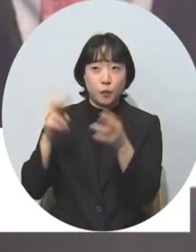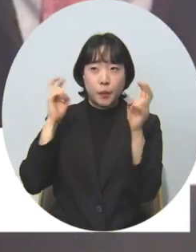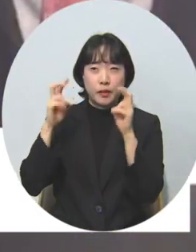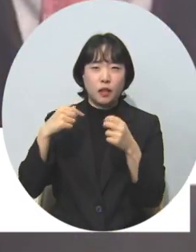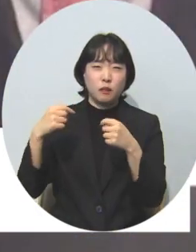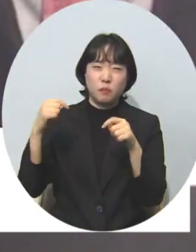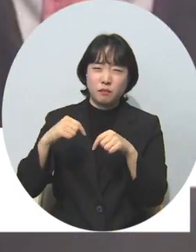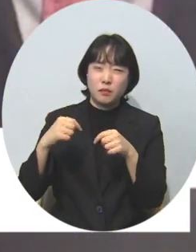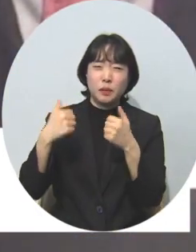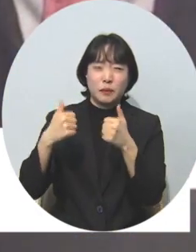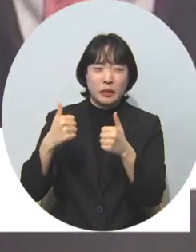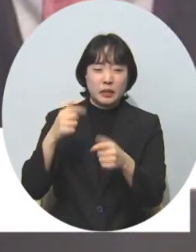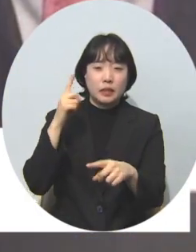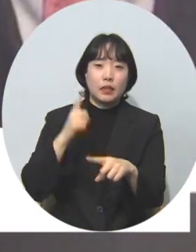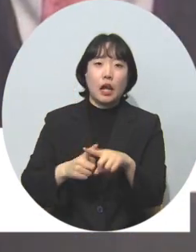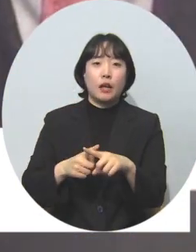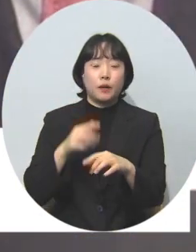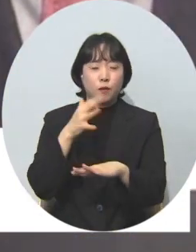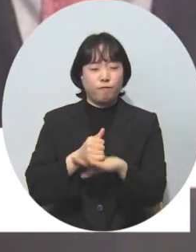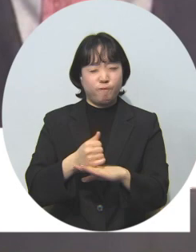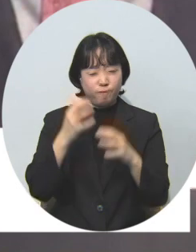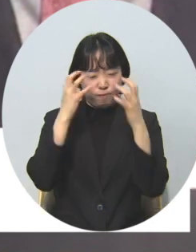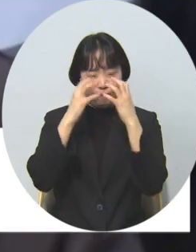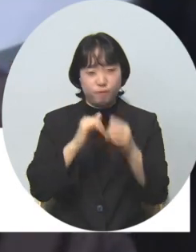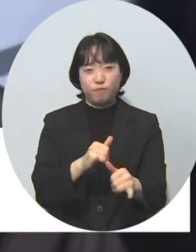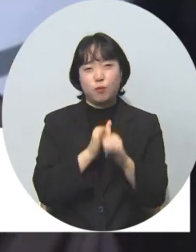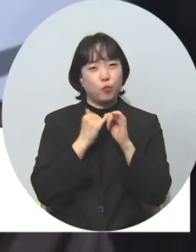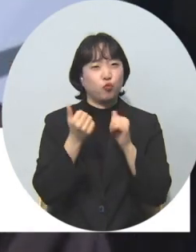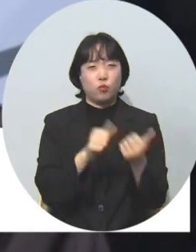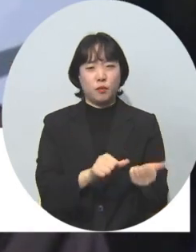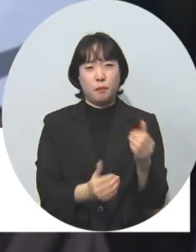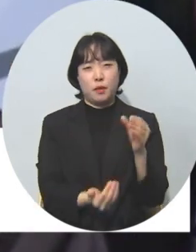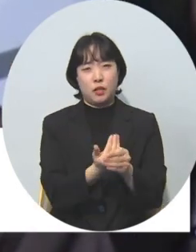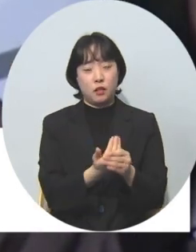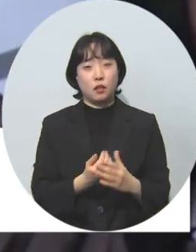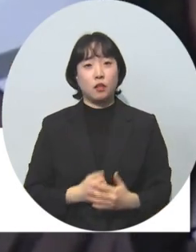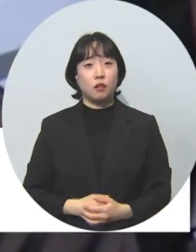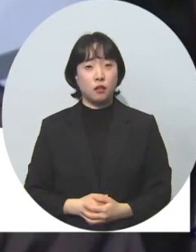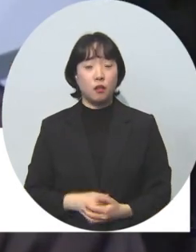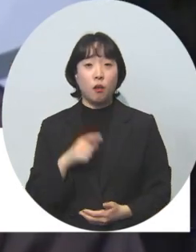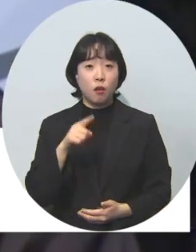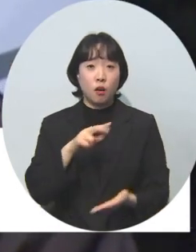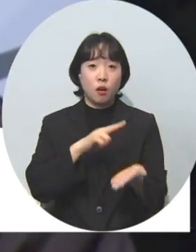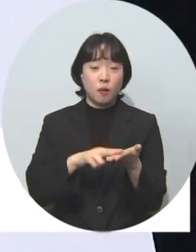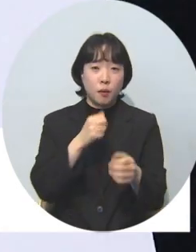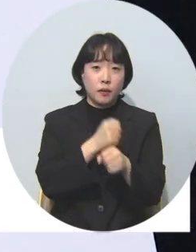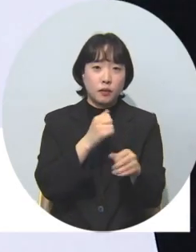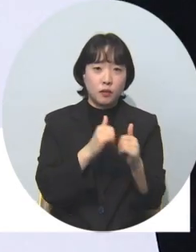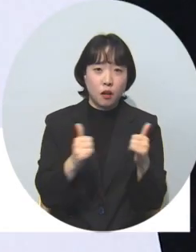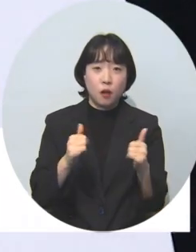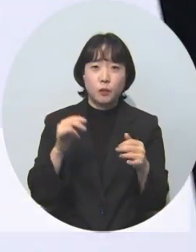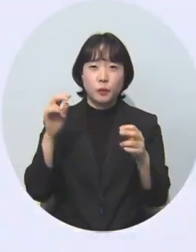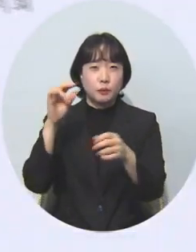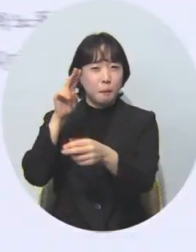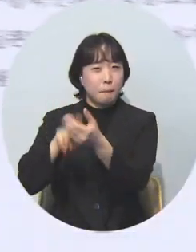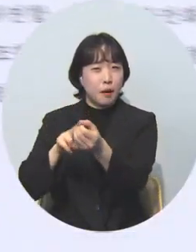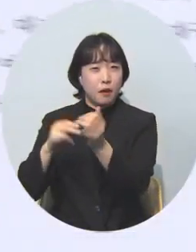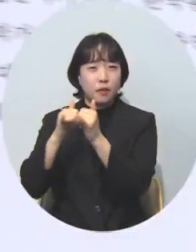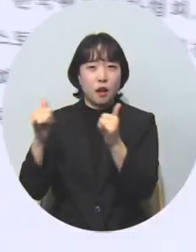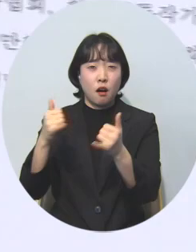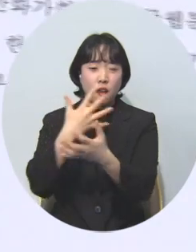극단적인 선택으로 생을 마감했습니다이 사건으로 창작자와 출판사 간의 불공정한 계약이 수면위로